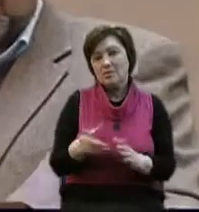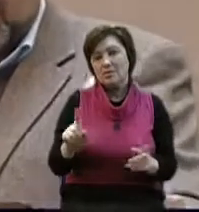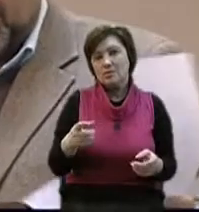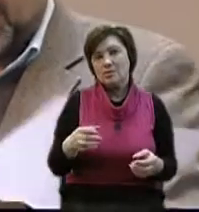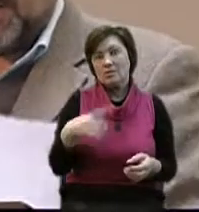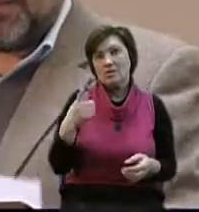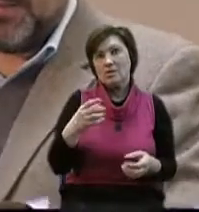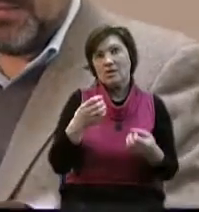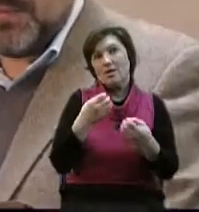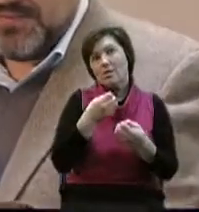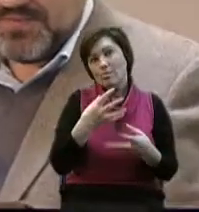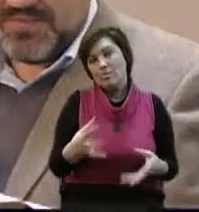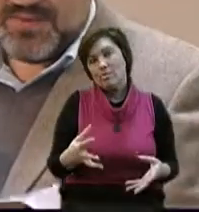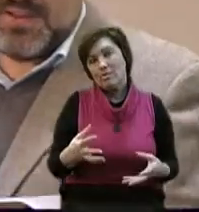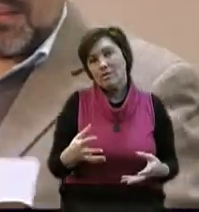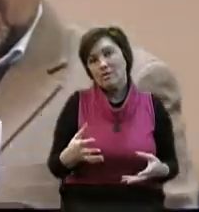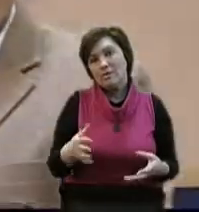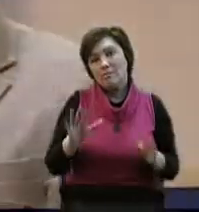и «свободное».